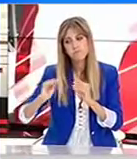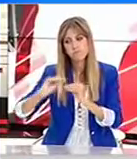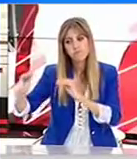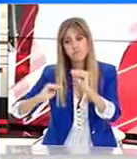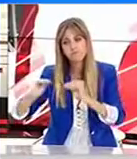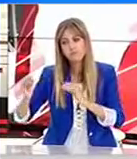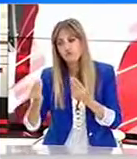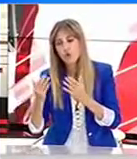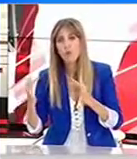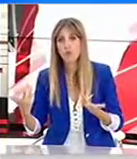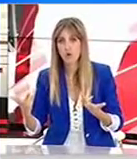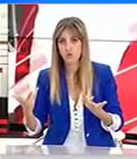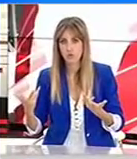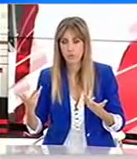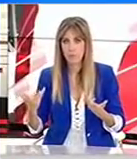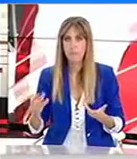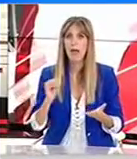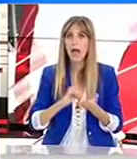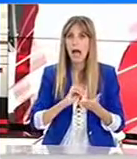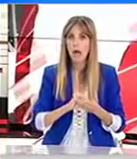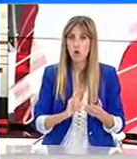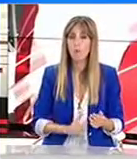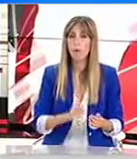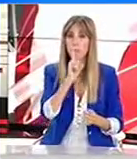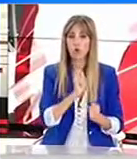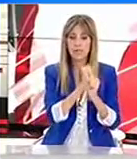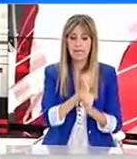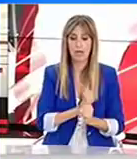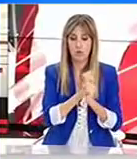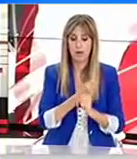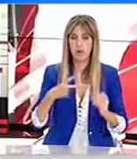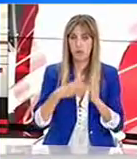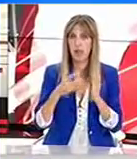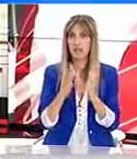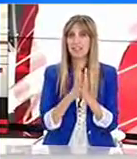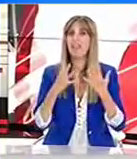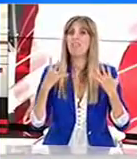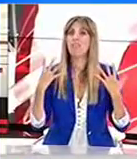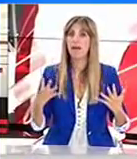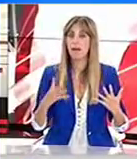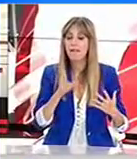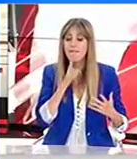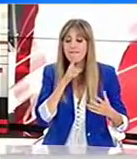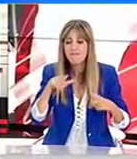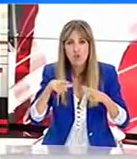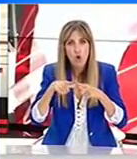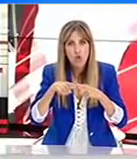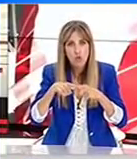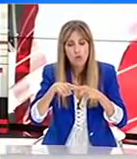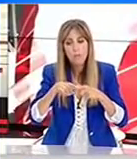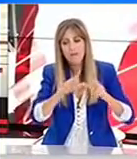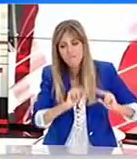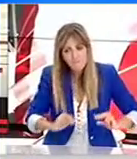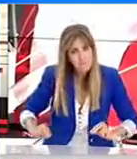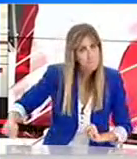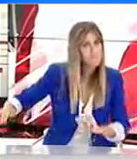2018 και από 1η-1η του 19 θα εφαρμοστεί για όλα τα νησιά της χώρας